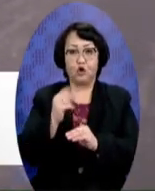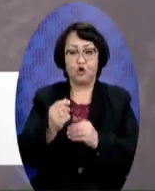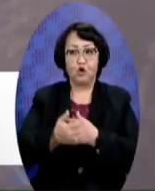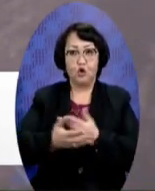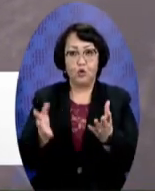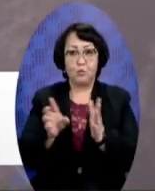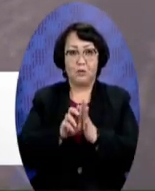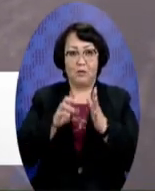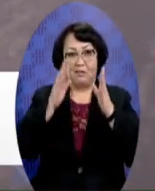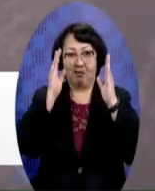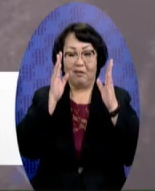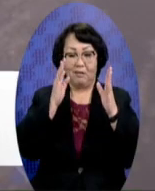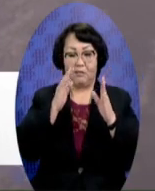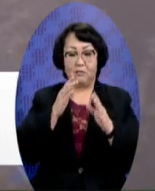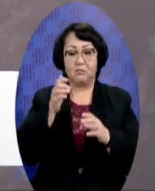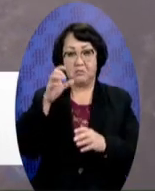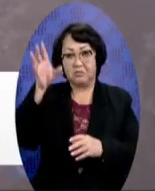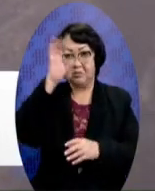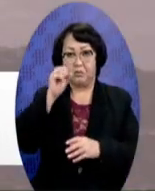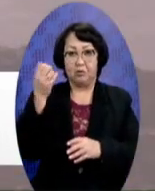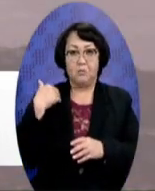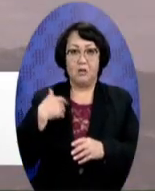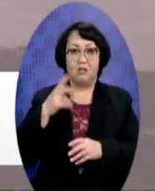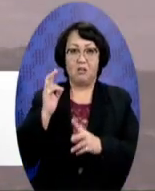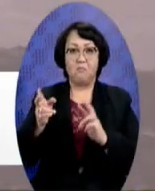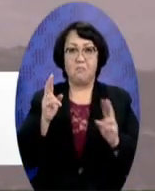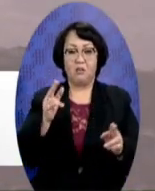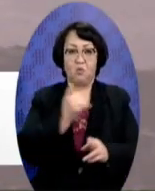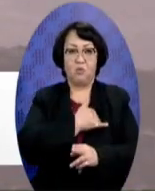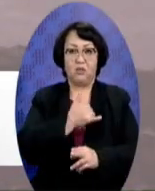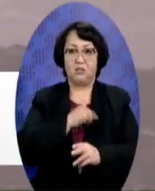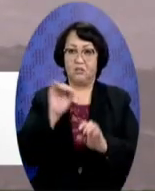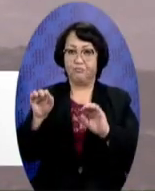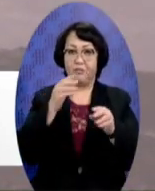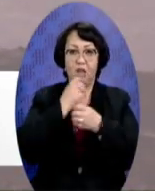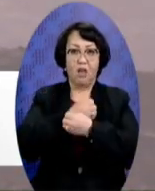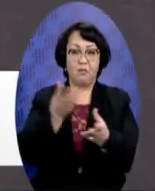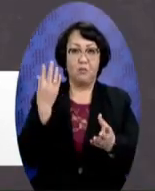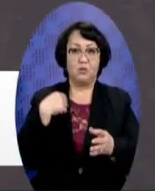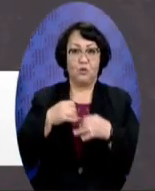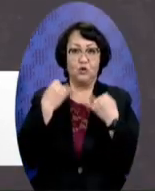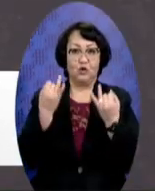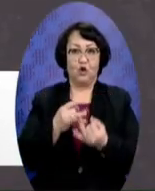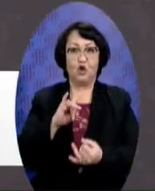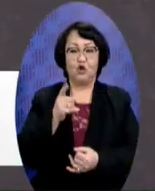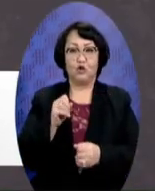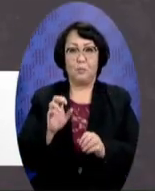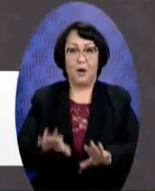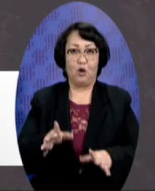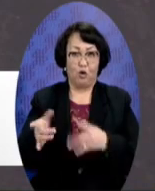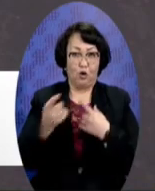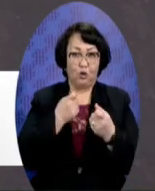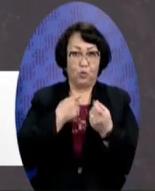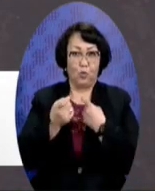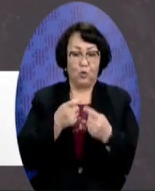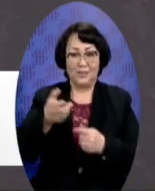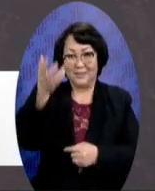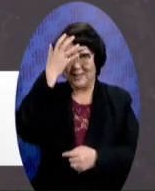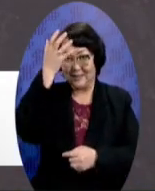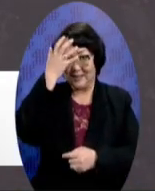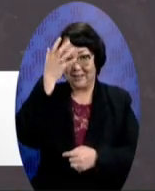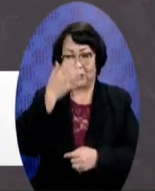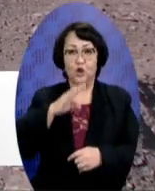чиглэлийг засгийн газрын тэргүүн өмнө компани удирдлагуудад өгч байсан байна. За харин Улсын хурлын өргөдлийн байнгын хорооны хувьд энэ удаа засгийн